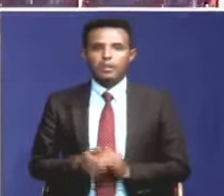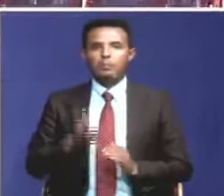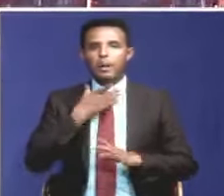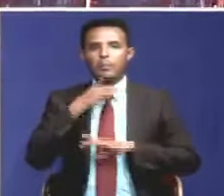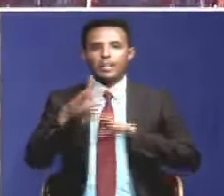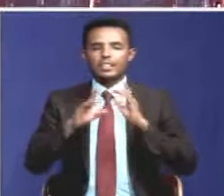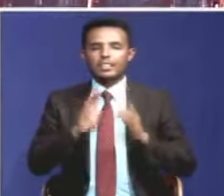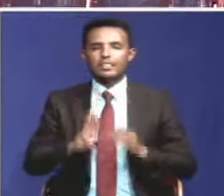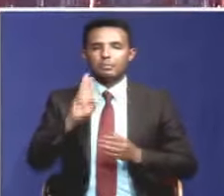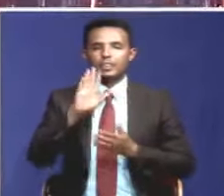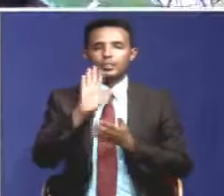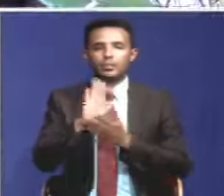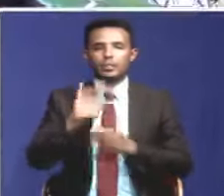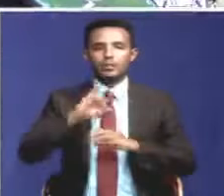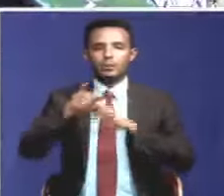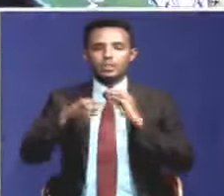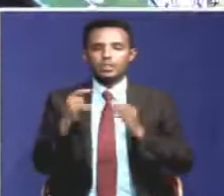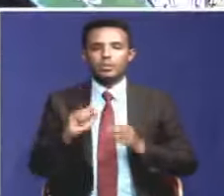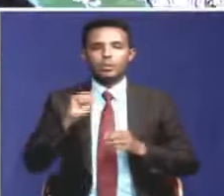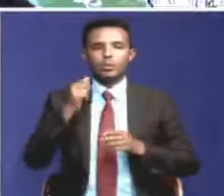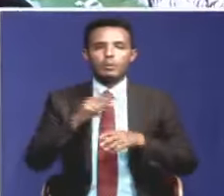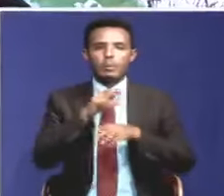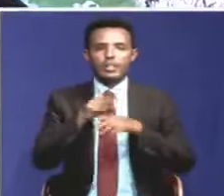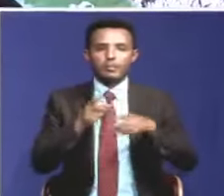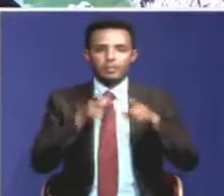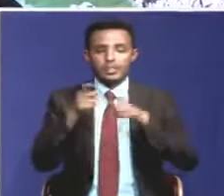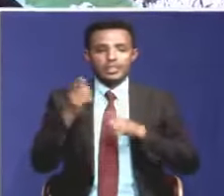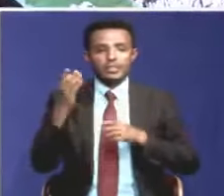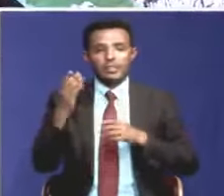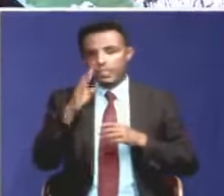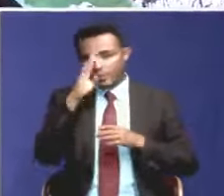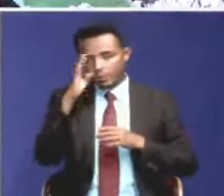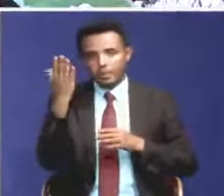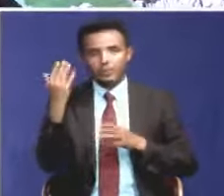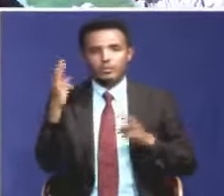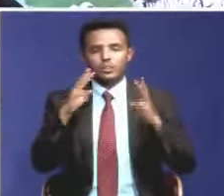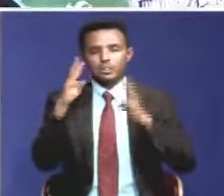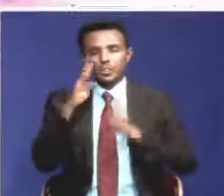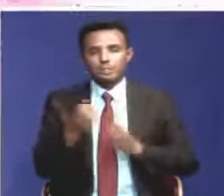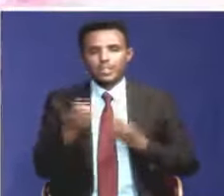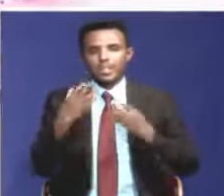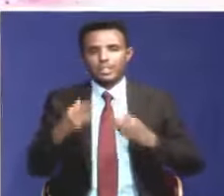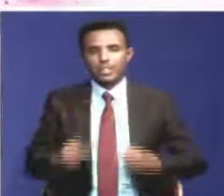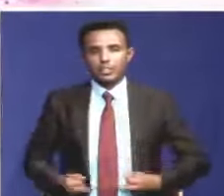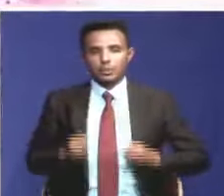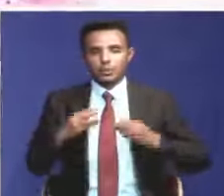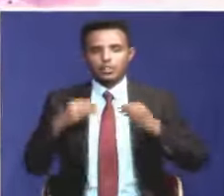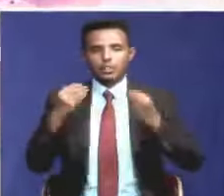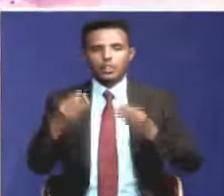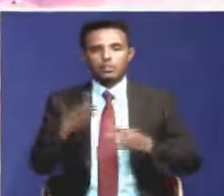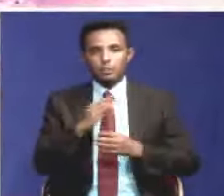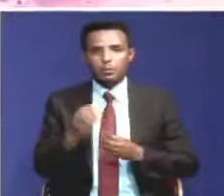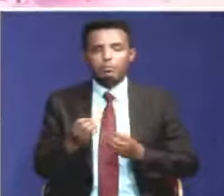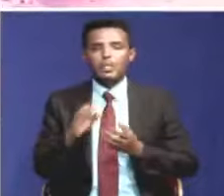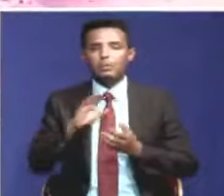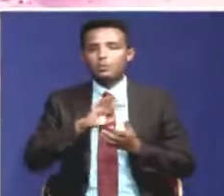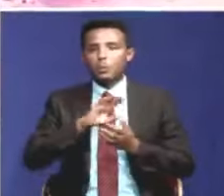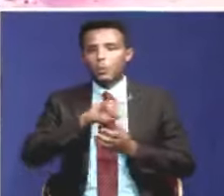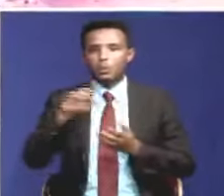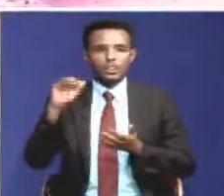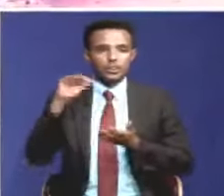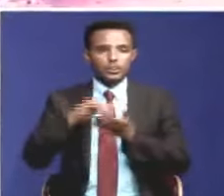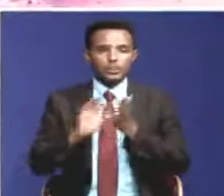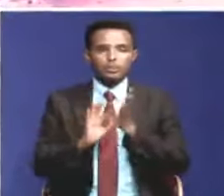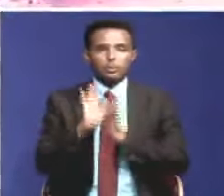በአማራ ክልል ሰሜን ሸዋና የኦሮሞ ብሔረሰብ አስተዳደር ዞኖች ተፈጥሮ በነበረው ችግር የበርካቶች ሕይወት አልፏል። በመቶ ሺዎች የሚቆጠሩ ቤት አልባ